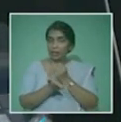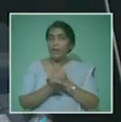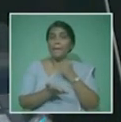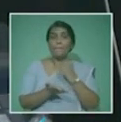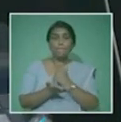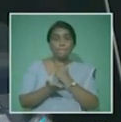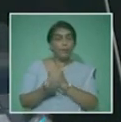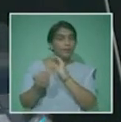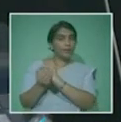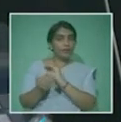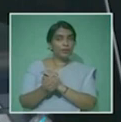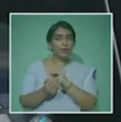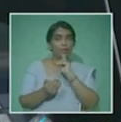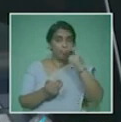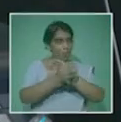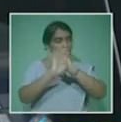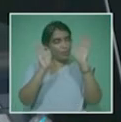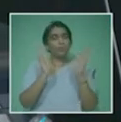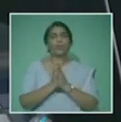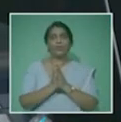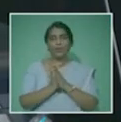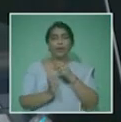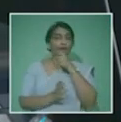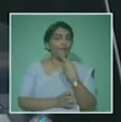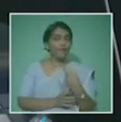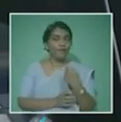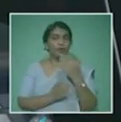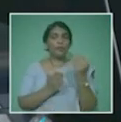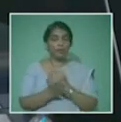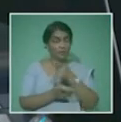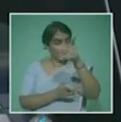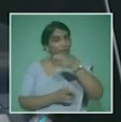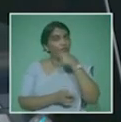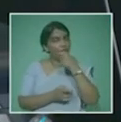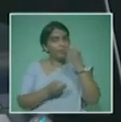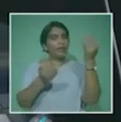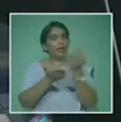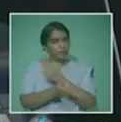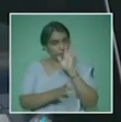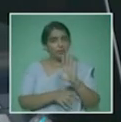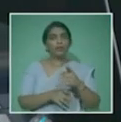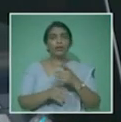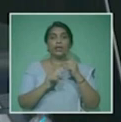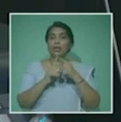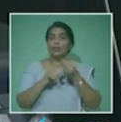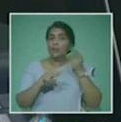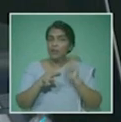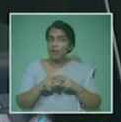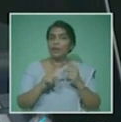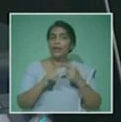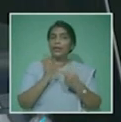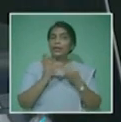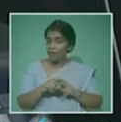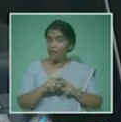බැංකුවල තියෙන තැන්පත් කතානායකතුමාගේ තැන්පත් ඇතුළුව විශ්‍රාමික ඉතිරිය කතානායකතුමාගේ විශ්‍රාමික ඉතිරියත් ඇතුළුව EPF එක සේවක